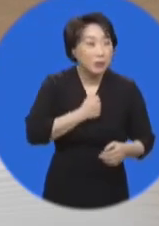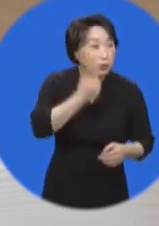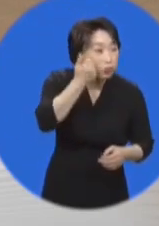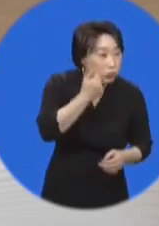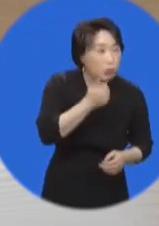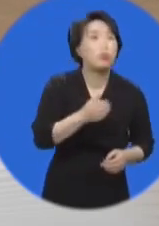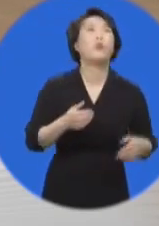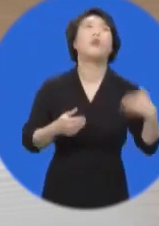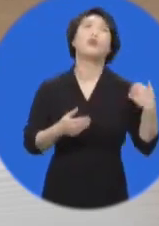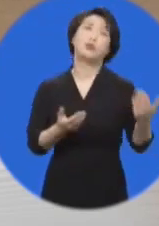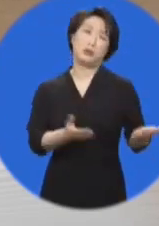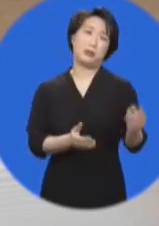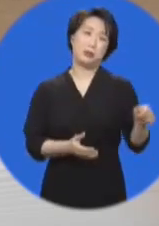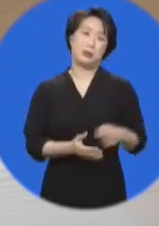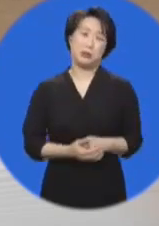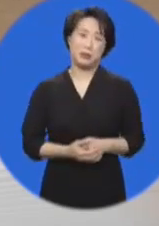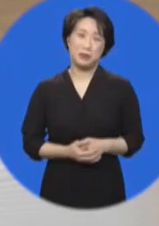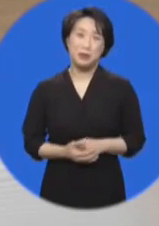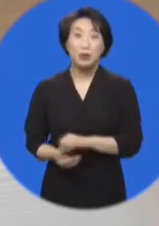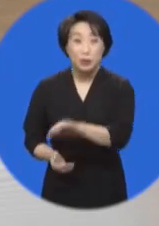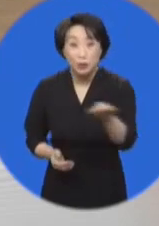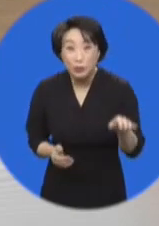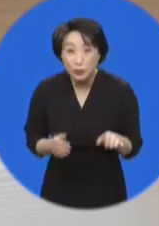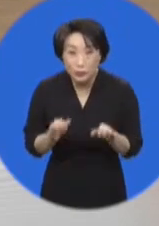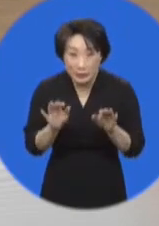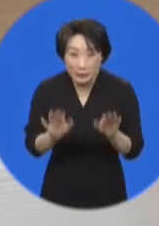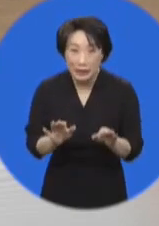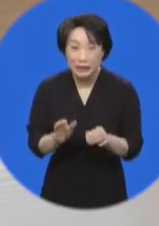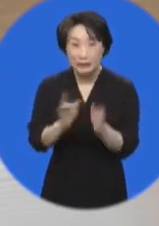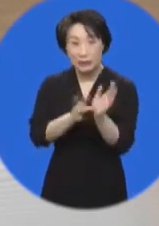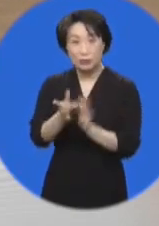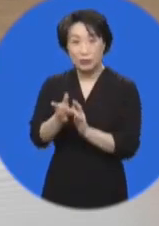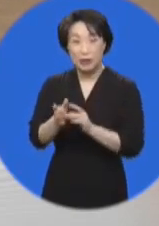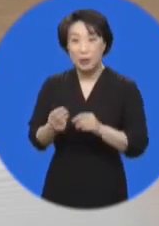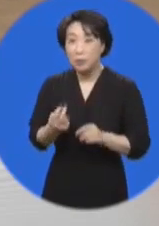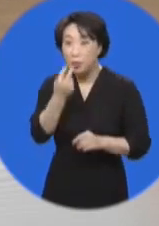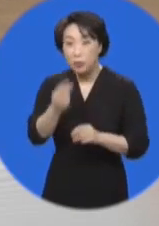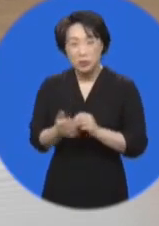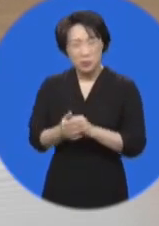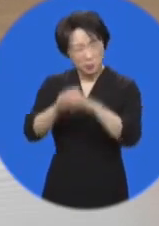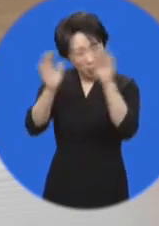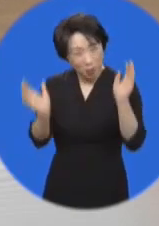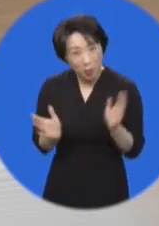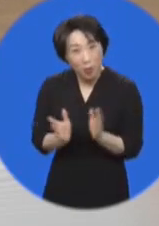게 모름. 우리는 예수님이 자기 목숨을